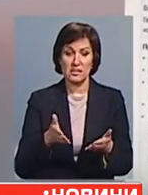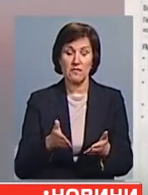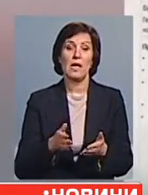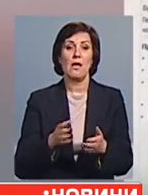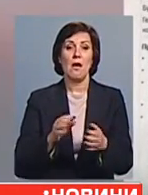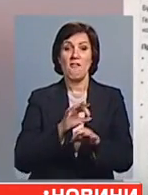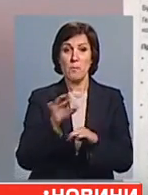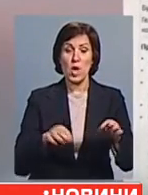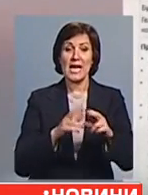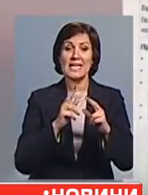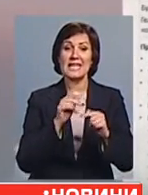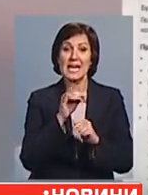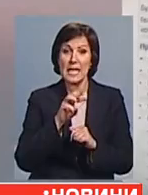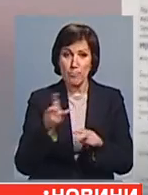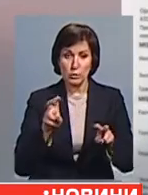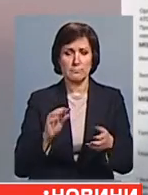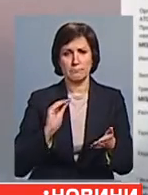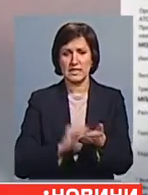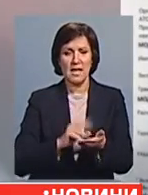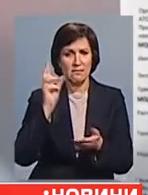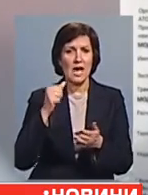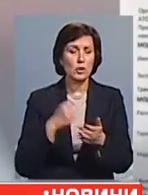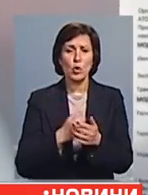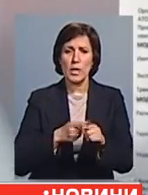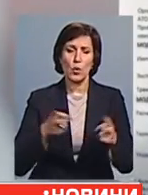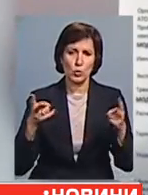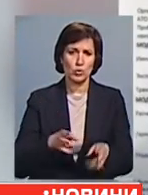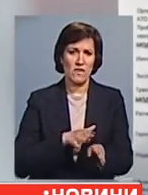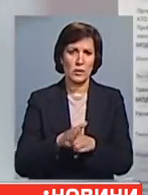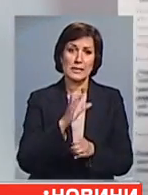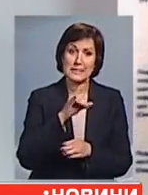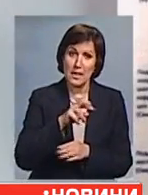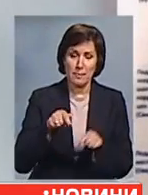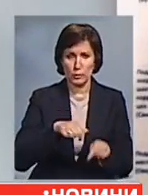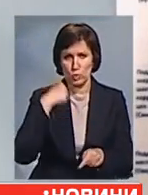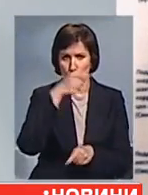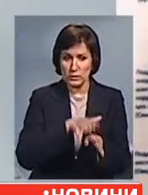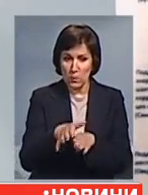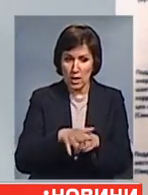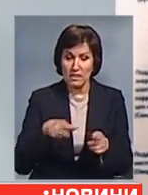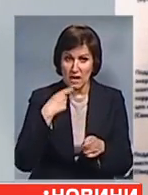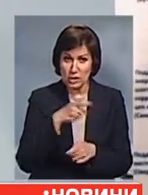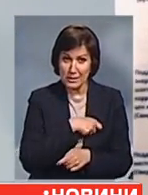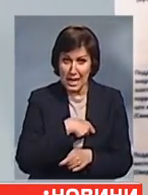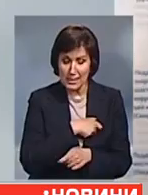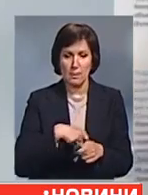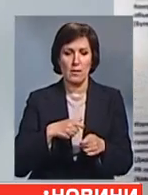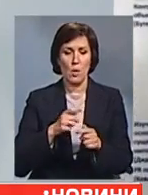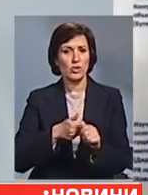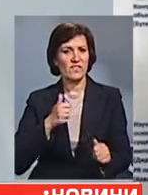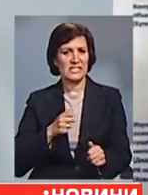проєкті «Крєпасть» прописана і дата, до якої мають усе виконати – серпень цього року. З його виконанням, твердить Найєм, відстають уже